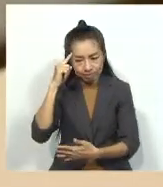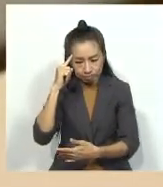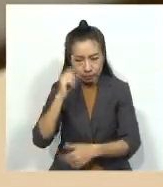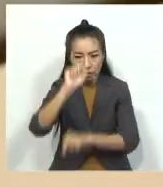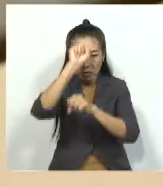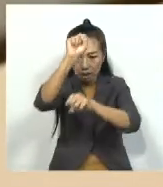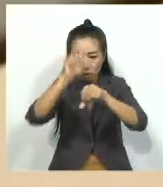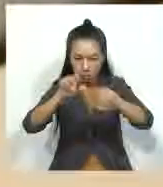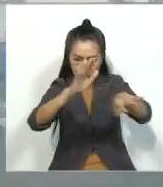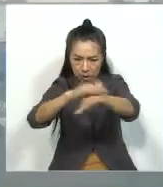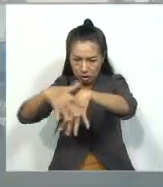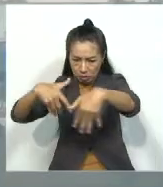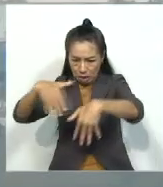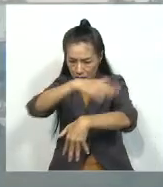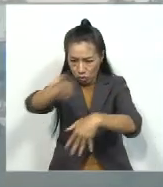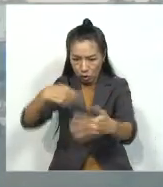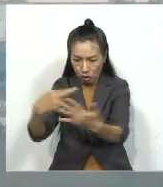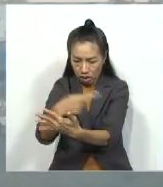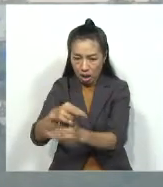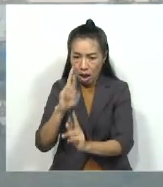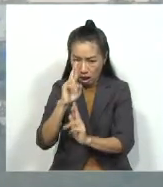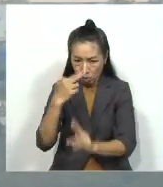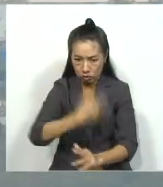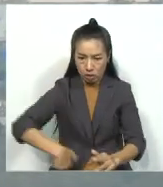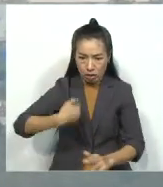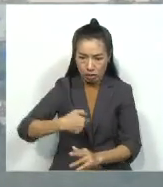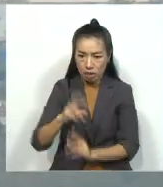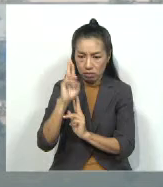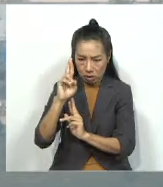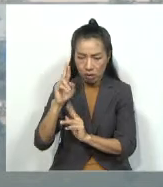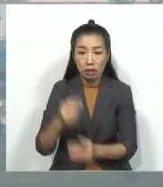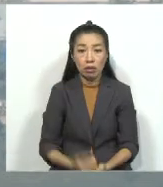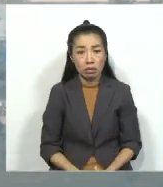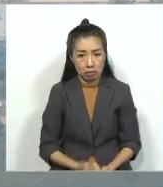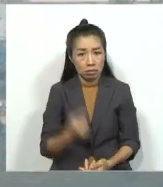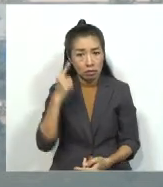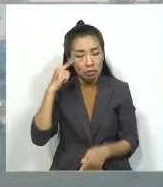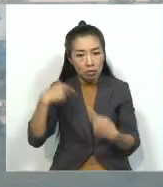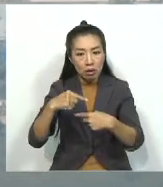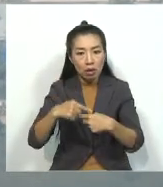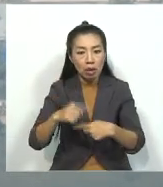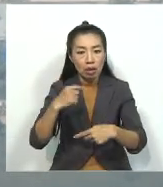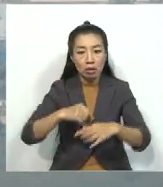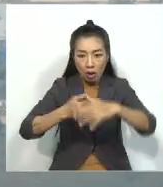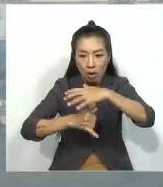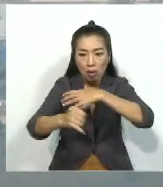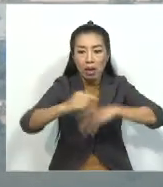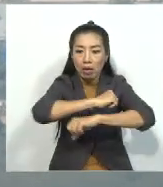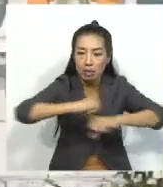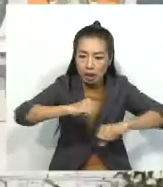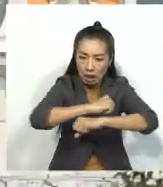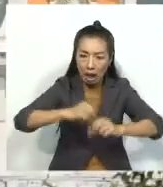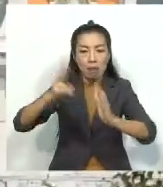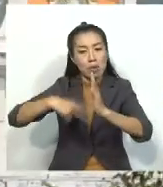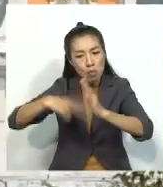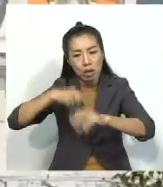จ้งเตือนพี่น้องประชาชนโดยเฉพาะในกลุ่มเสี่ยงให้ระวังสุขภาพด้วยย้ำอีกทีนะคะหลีกเลี่ยงการออกกำลังกายกลางแจ้งแ